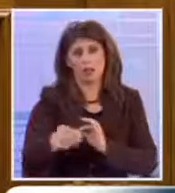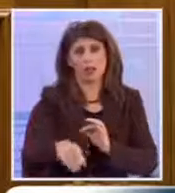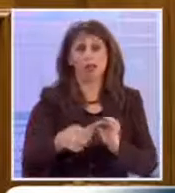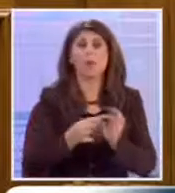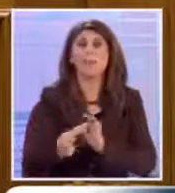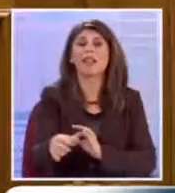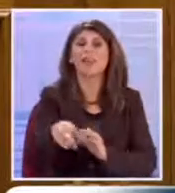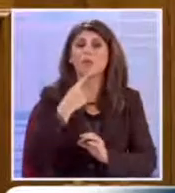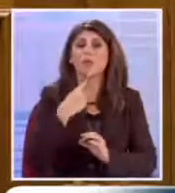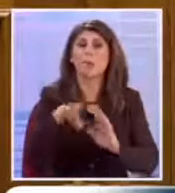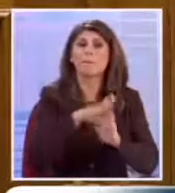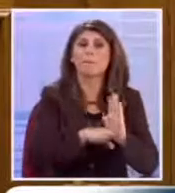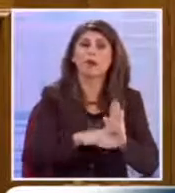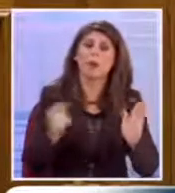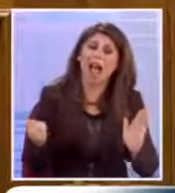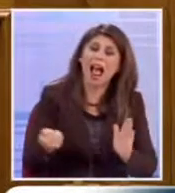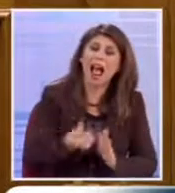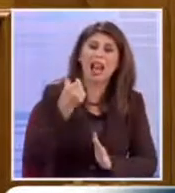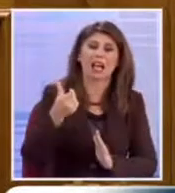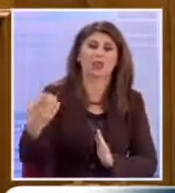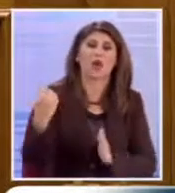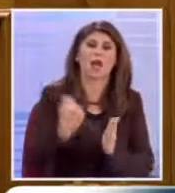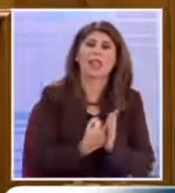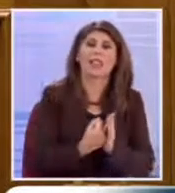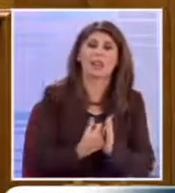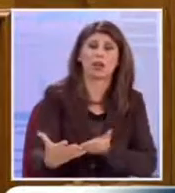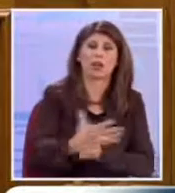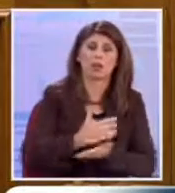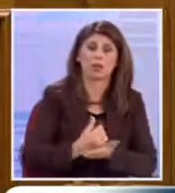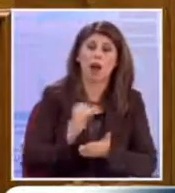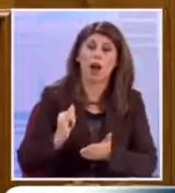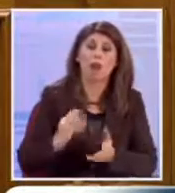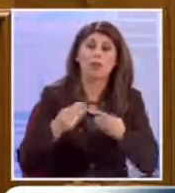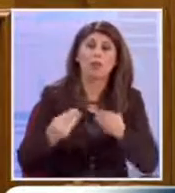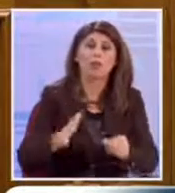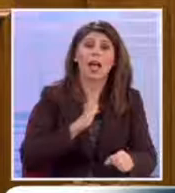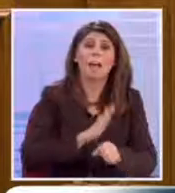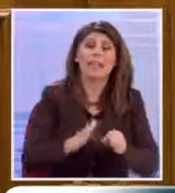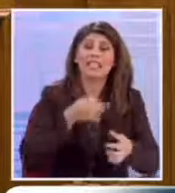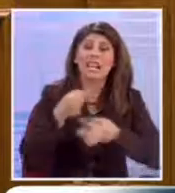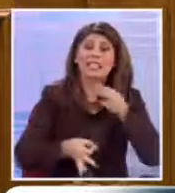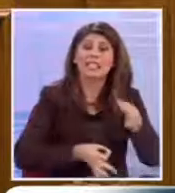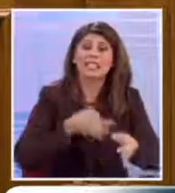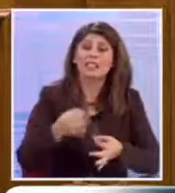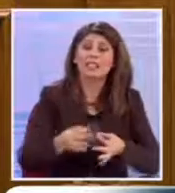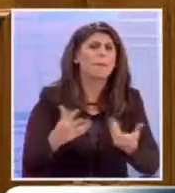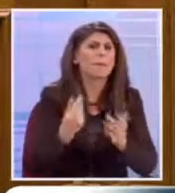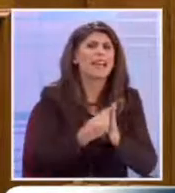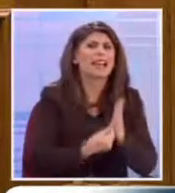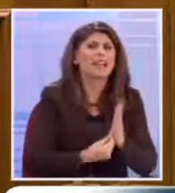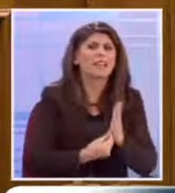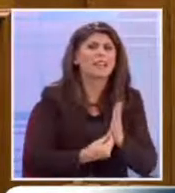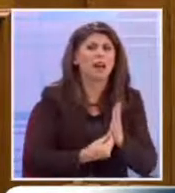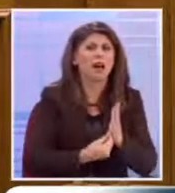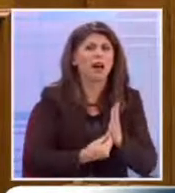στο όνομα πρόγραμμα ελάχιστου εγγυημένου εισοδήματος. Ακόμα δεν έχουν δοθεί ερπακείς εξηγήσεις για το με ποια κριτήρια